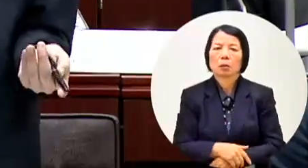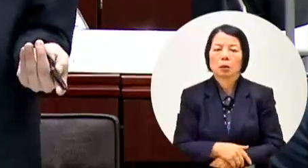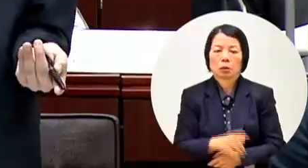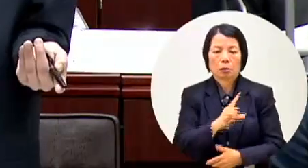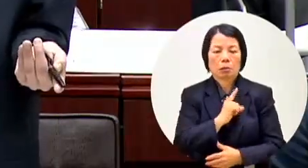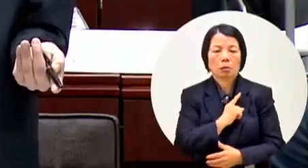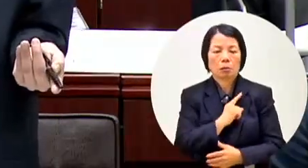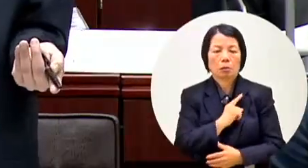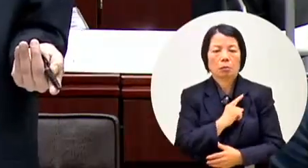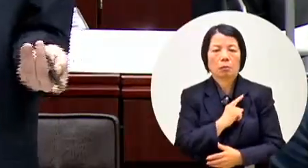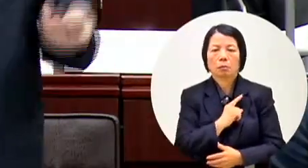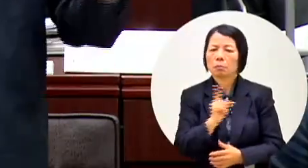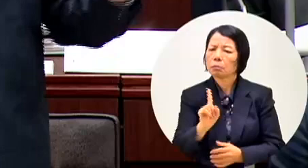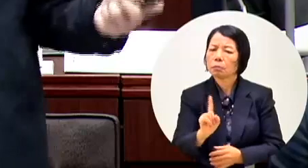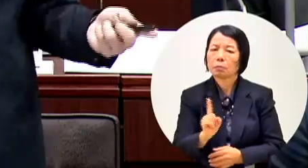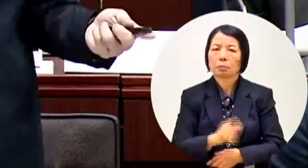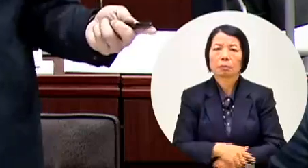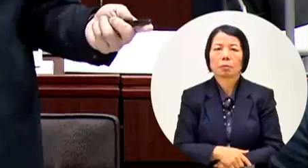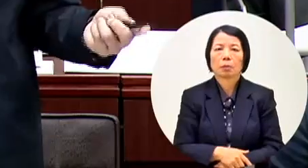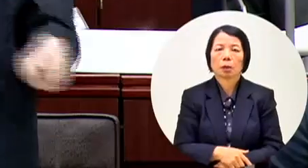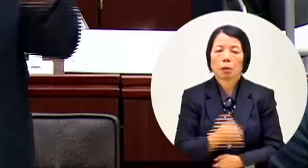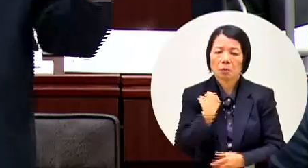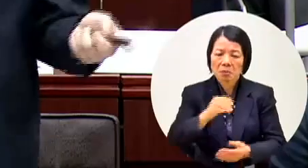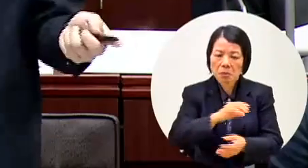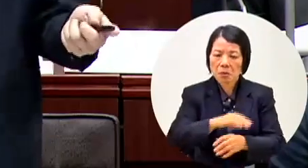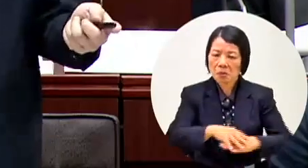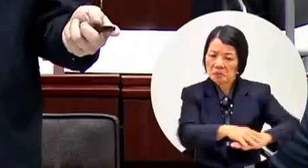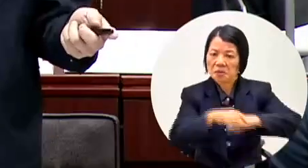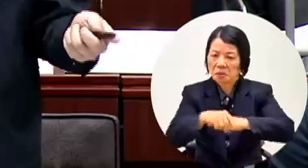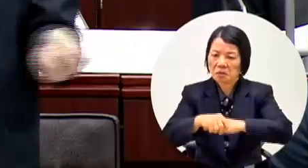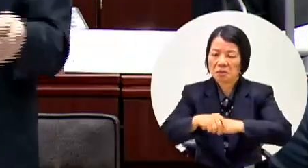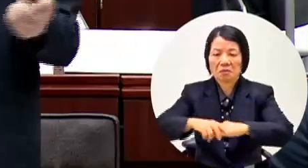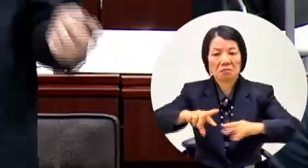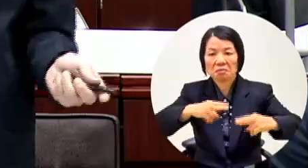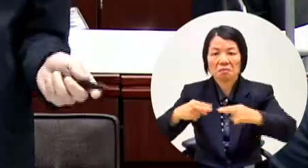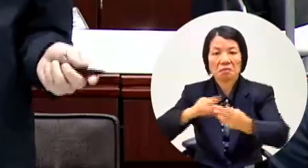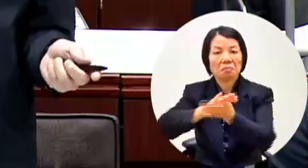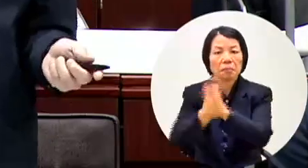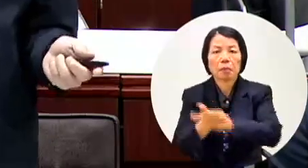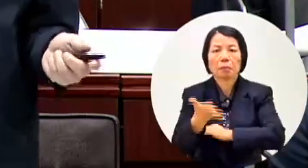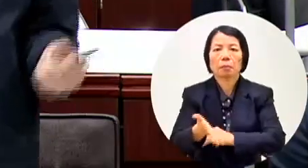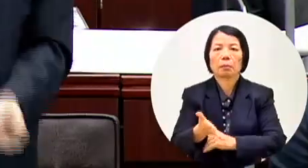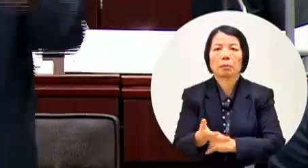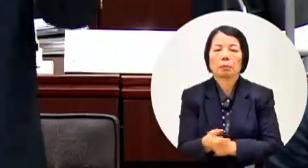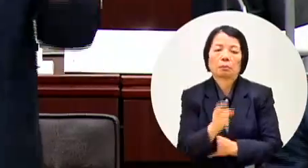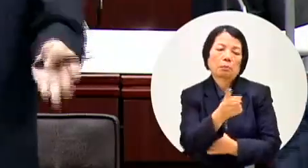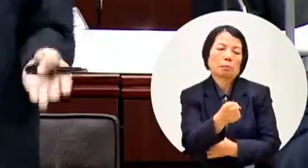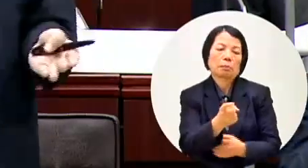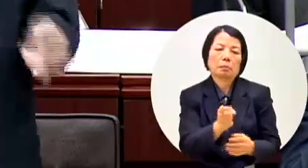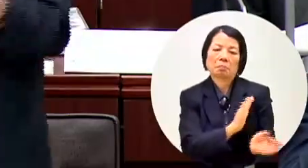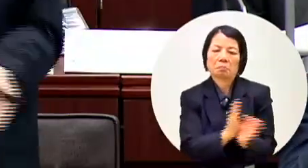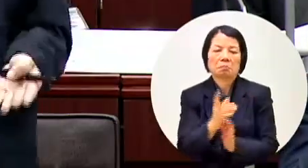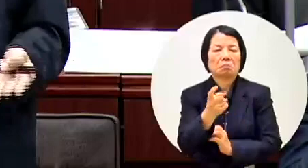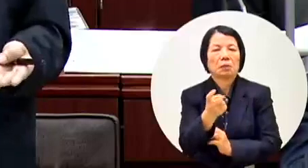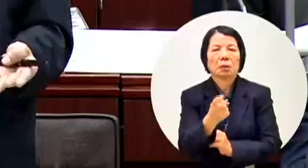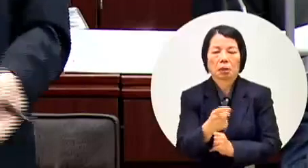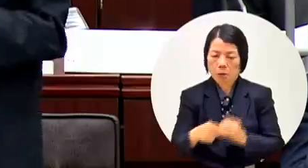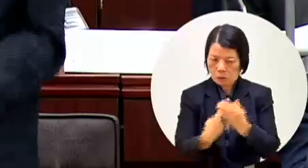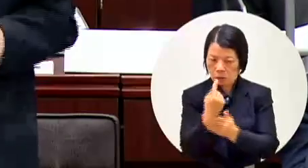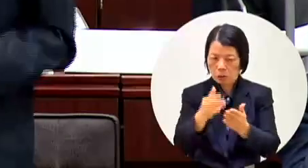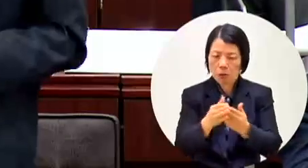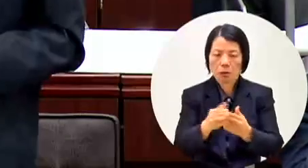当成什么了？我们可以解救一切、改变一切吗？都没有办法。我们就是交朋友、做生